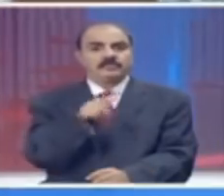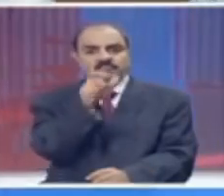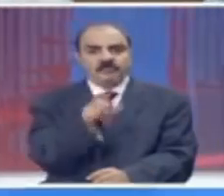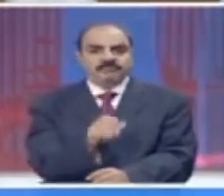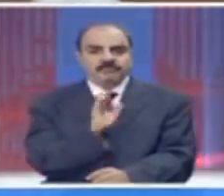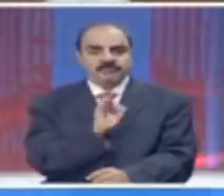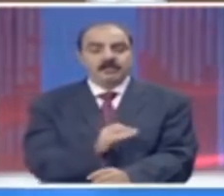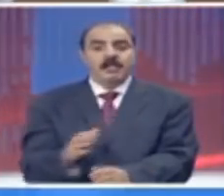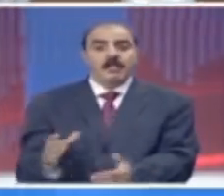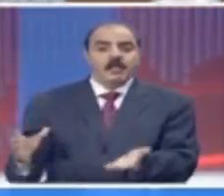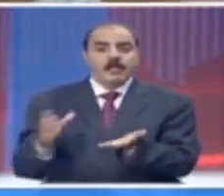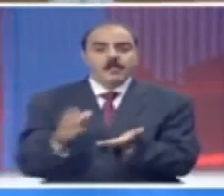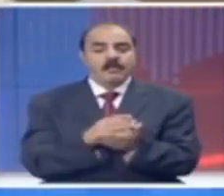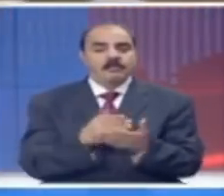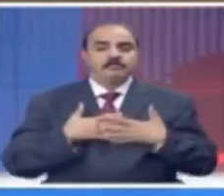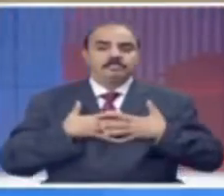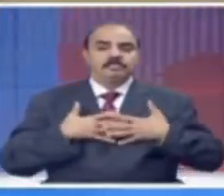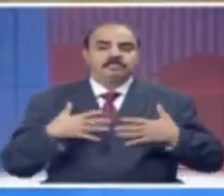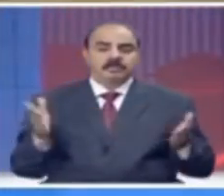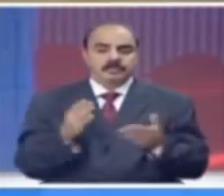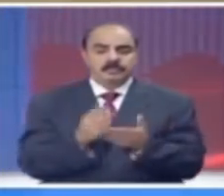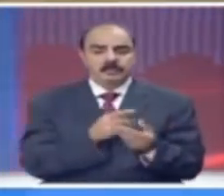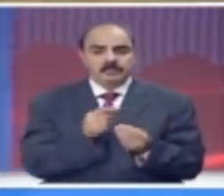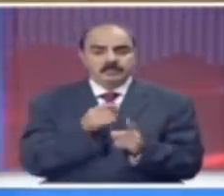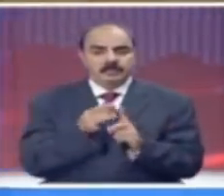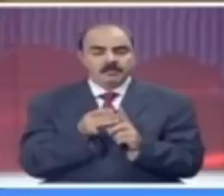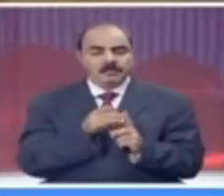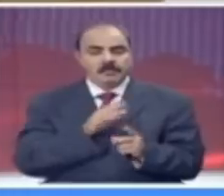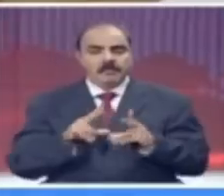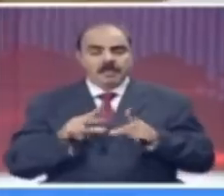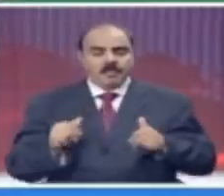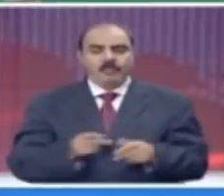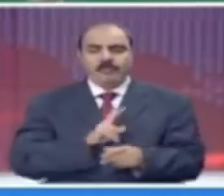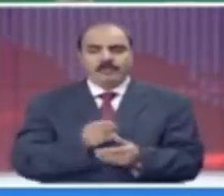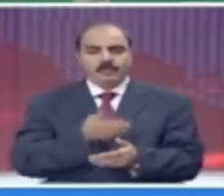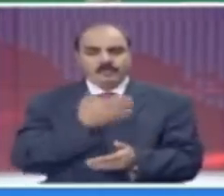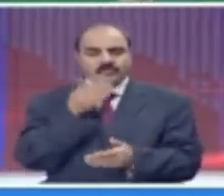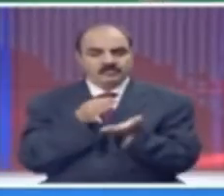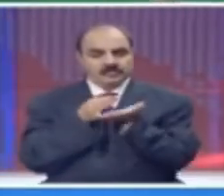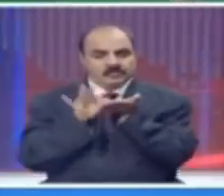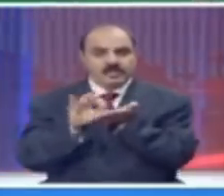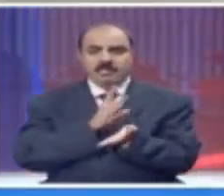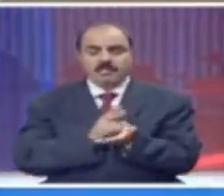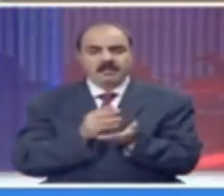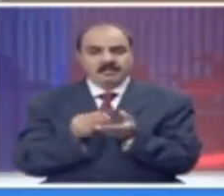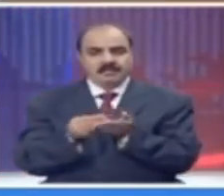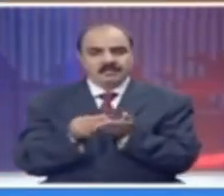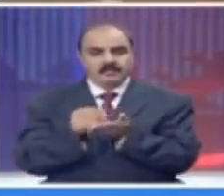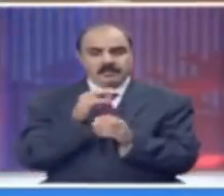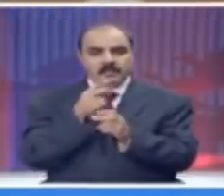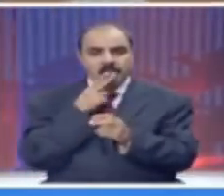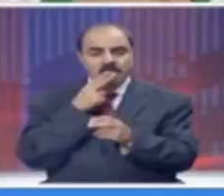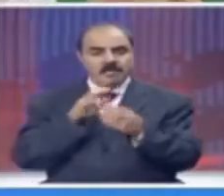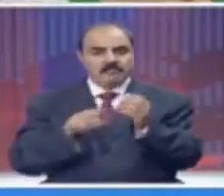متهما بحوزتهم كميات متنوعة من مخدرات البانجو والحشيش والهيروين والستروكس